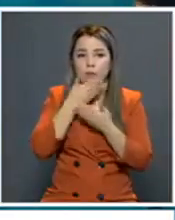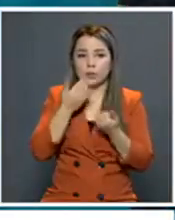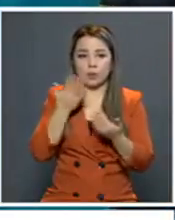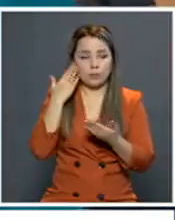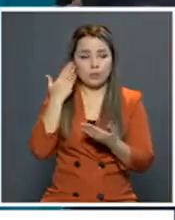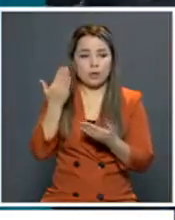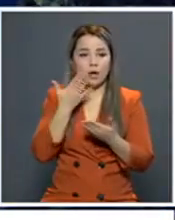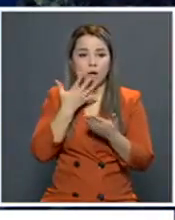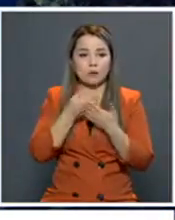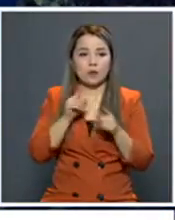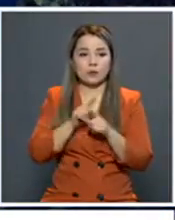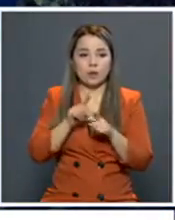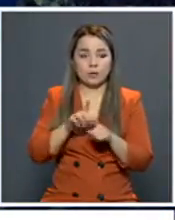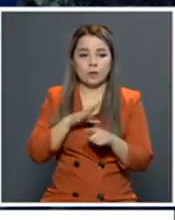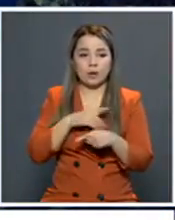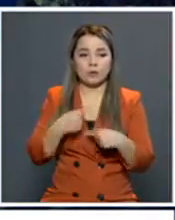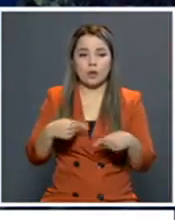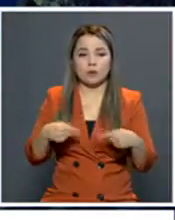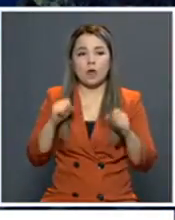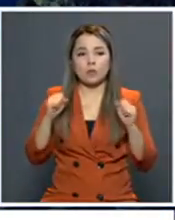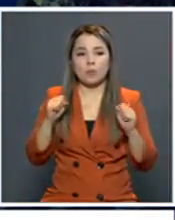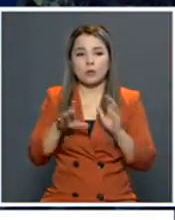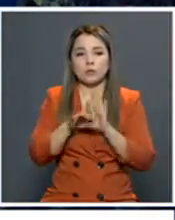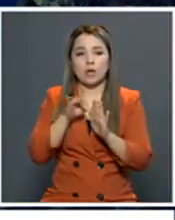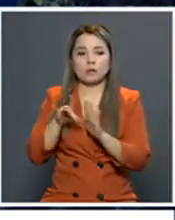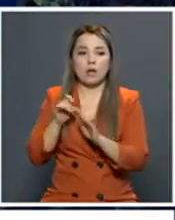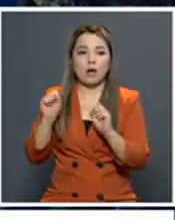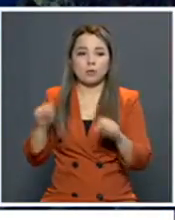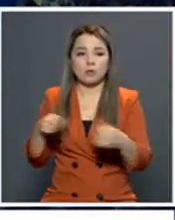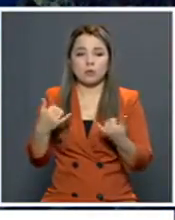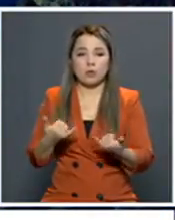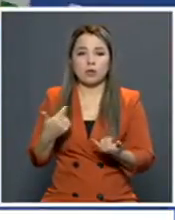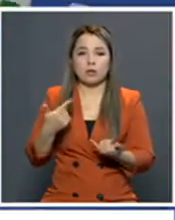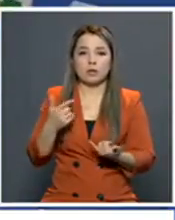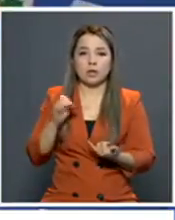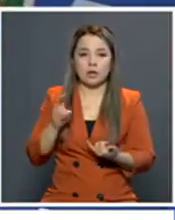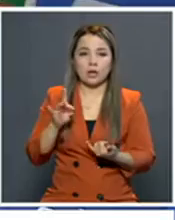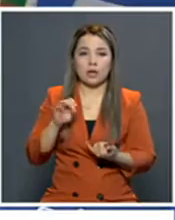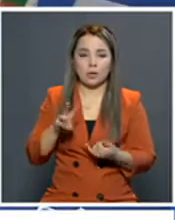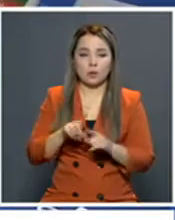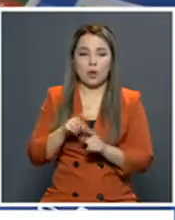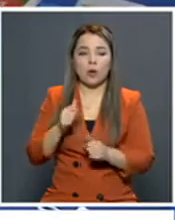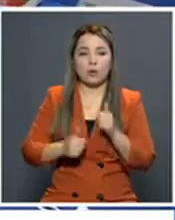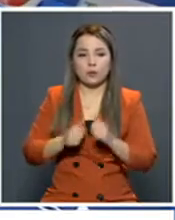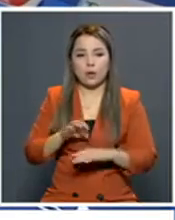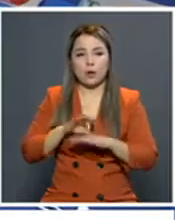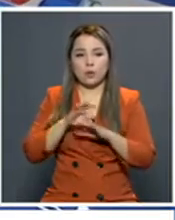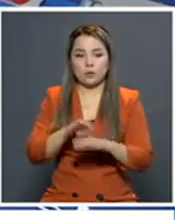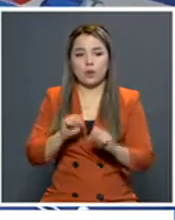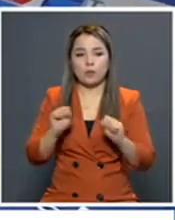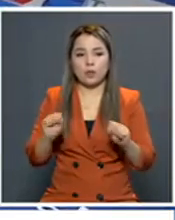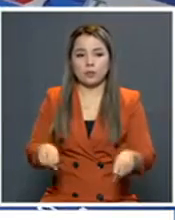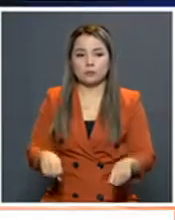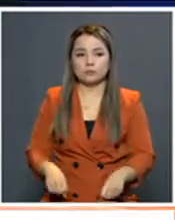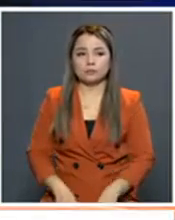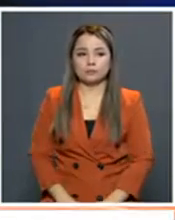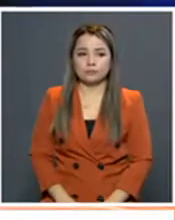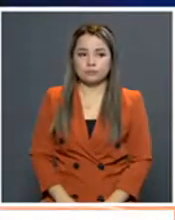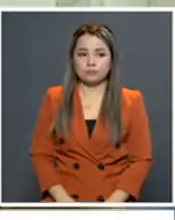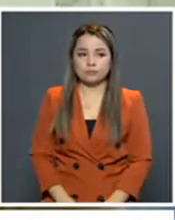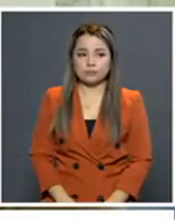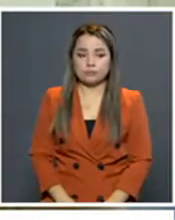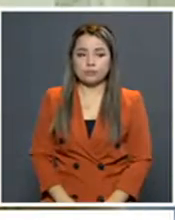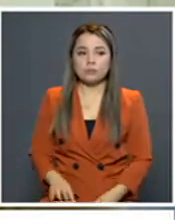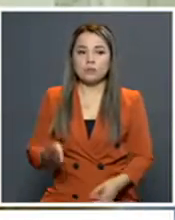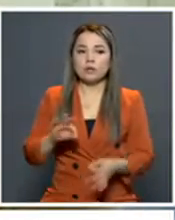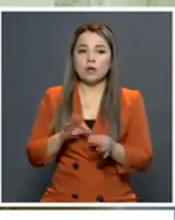да бапкерлер басқа спортшыларды таңдай алады. Сол себепті грек-рим күресінің шеберлеріне босаңсуға әсте болмайды.